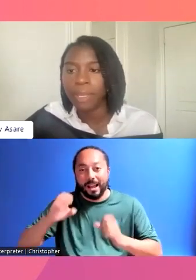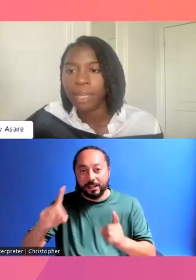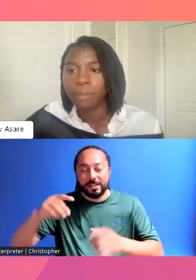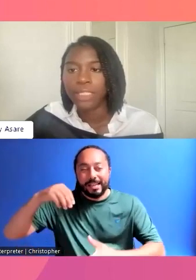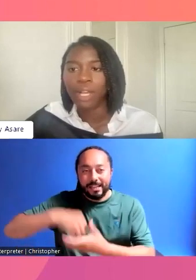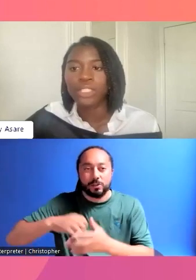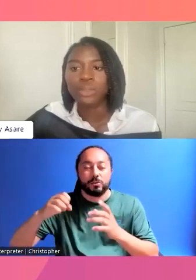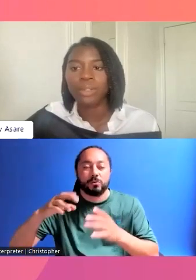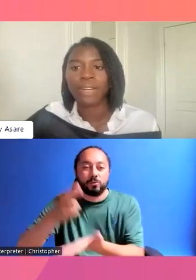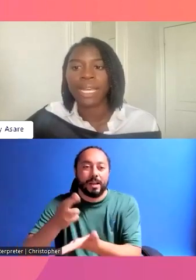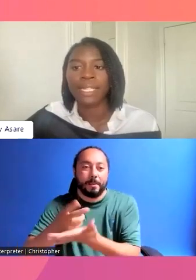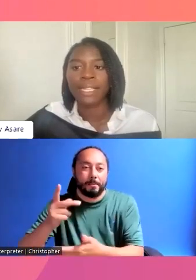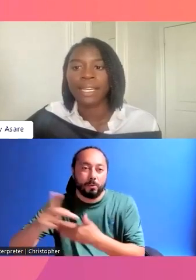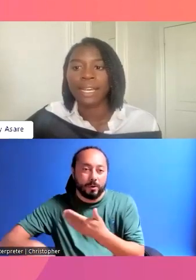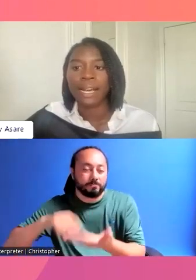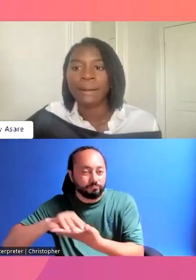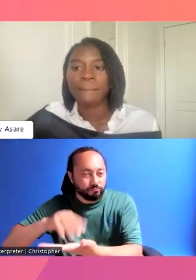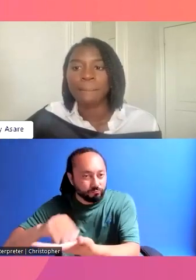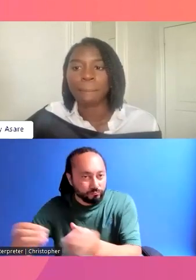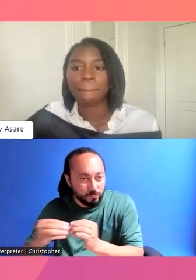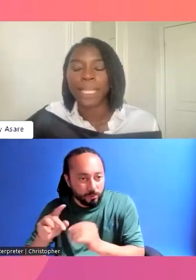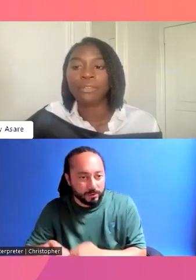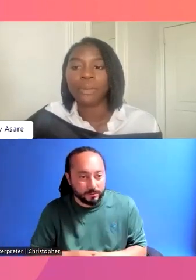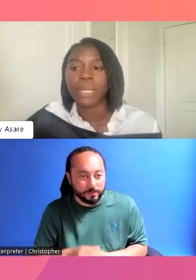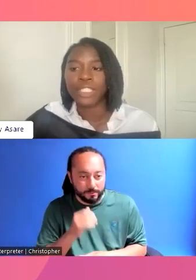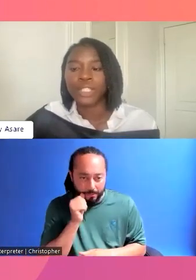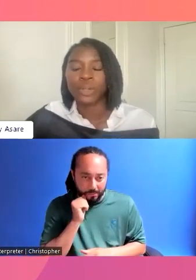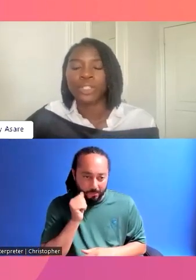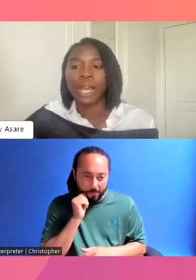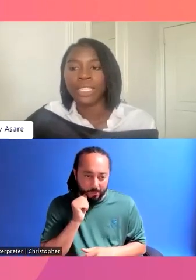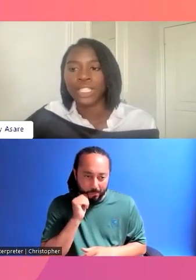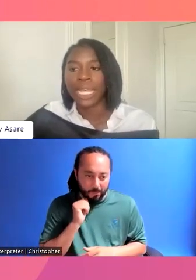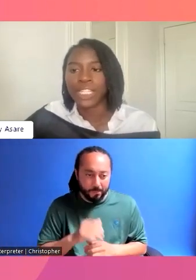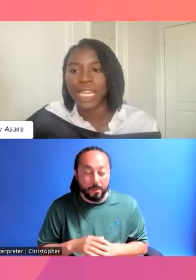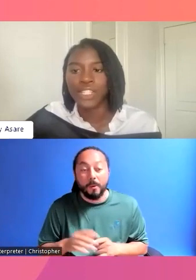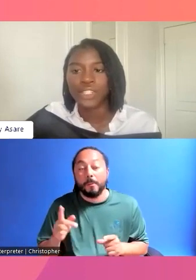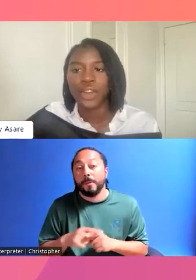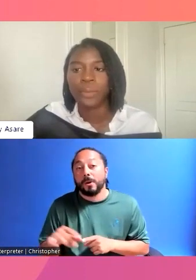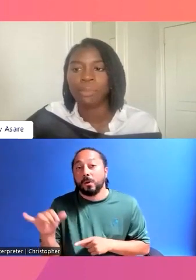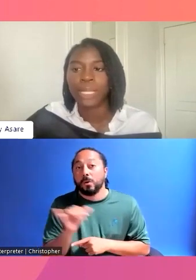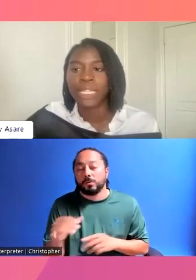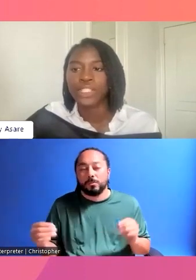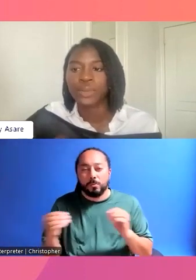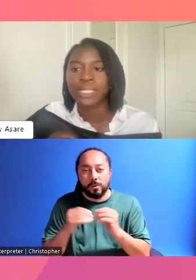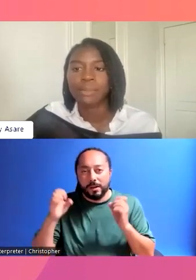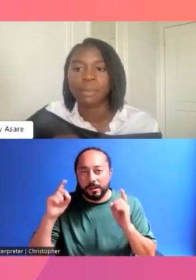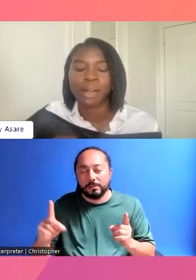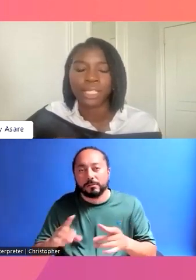que sur les lésions cérébrales liées à la VC dans les programmes de réadaptation, mais aussi de donner de